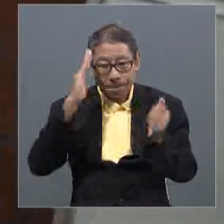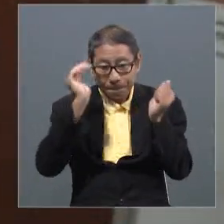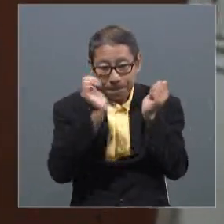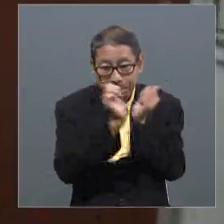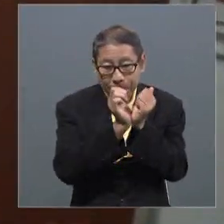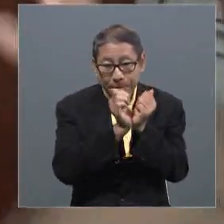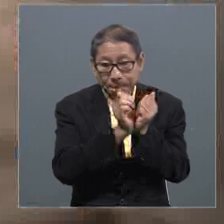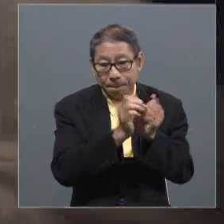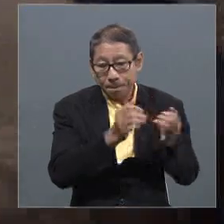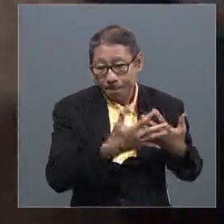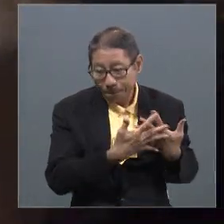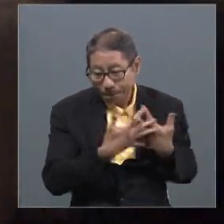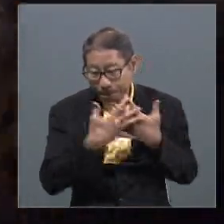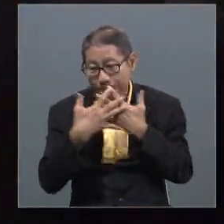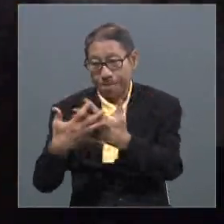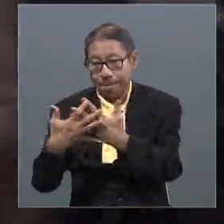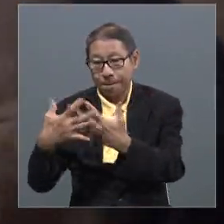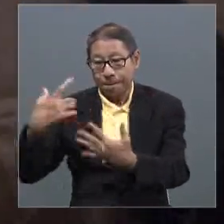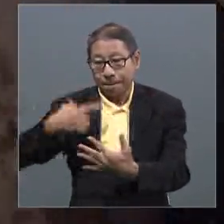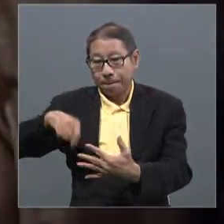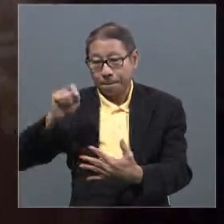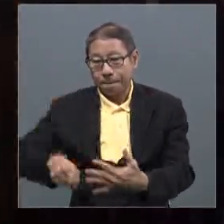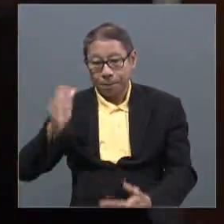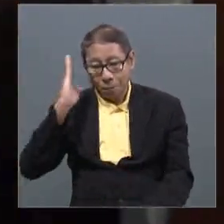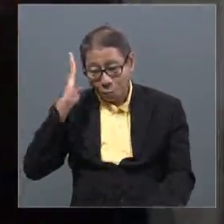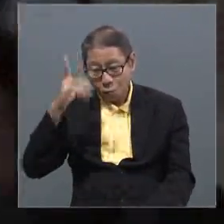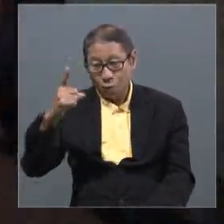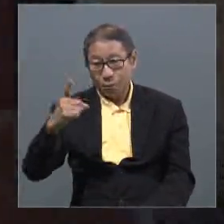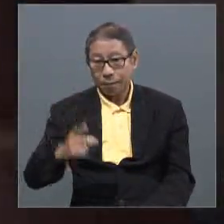นี่จะถูกนำตัวไปฝากขังที่ 3ในวันพรุ่งนี้ครับอื